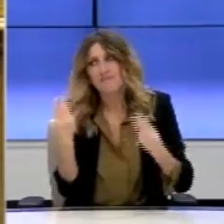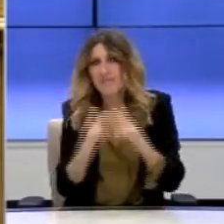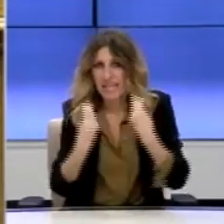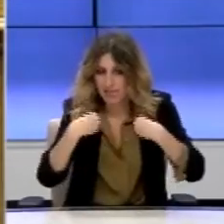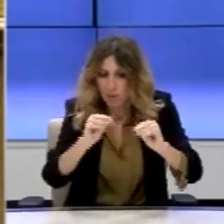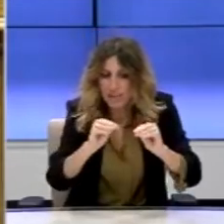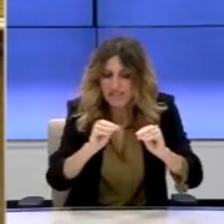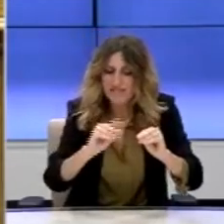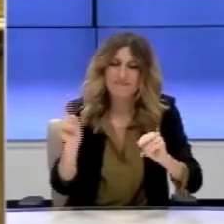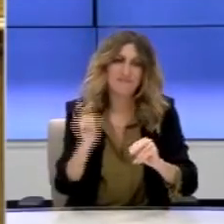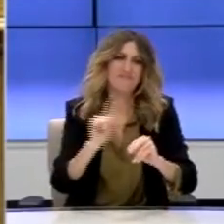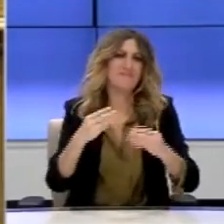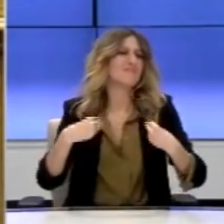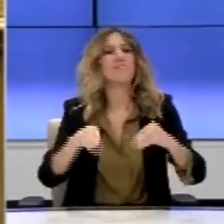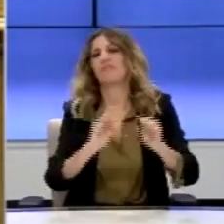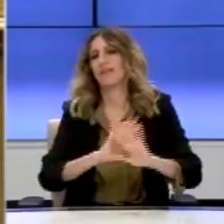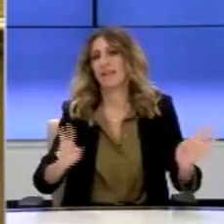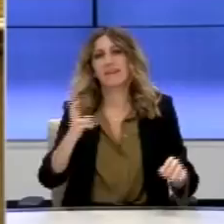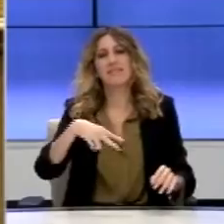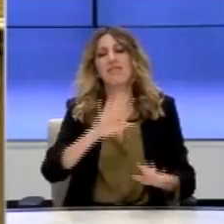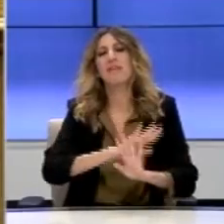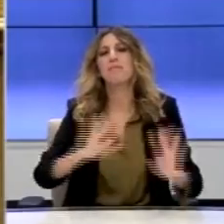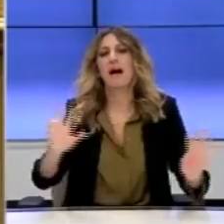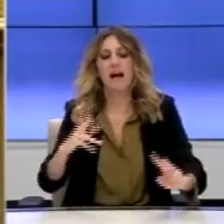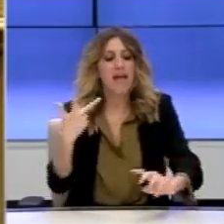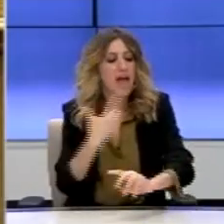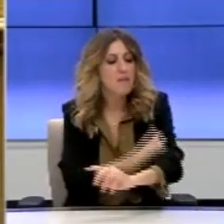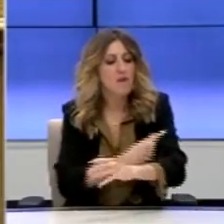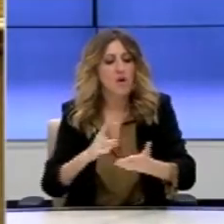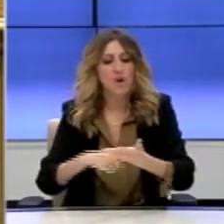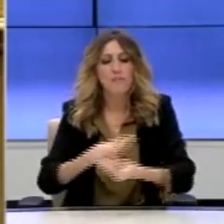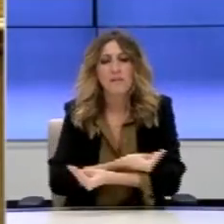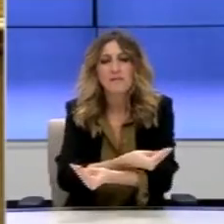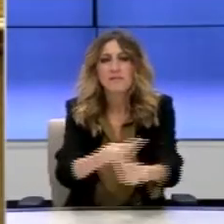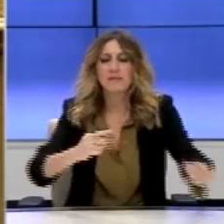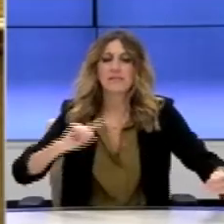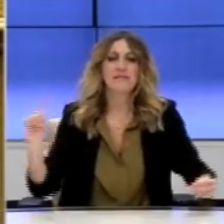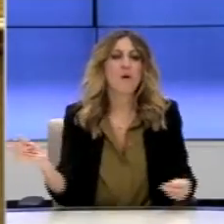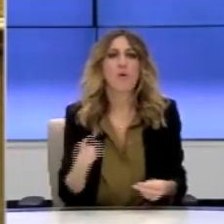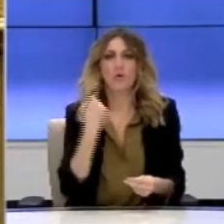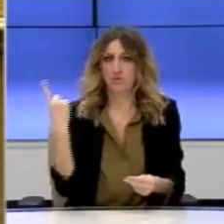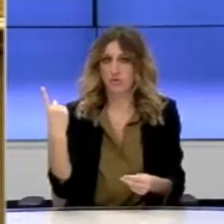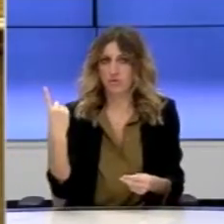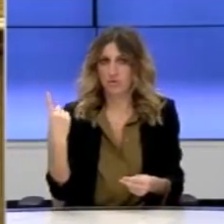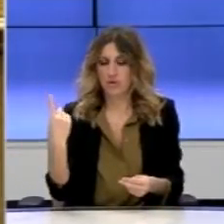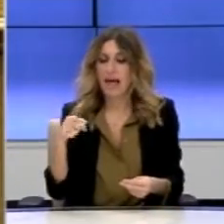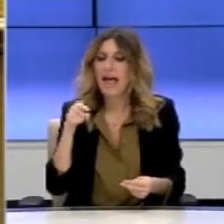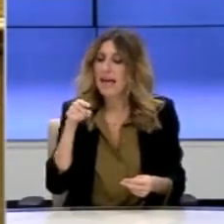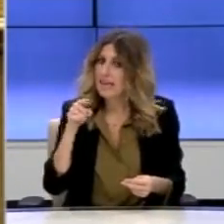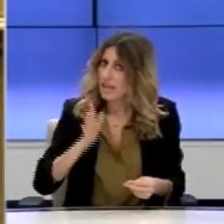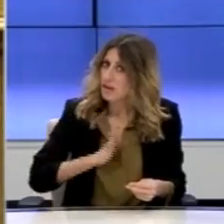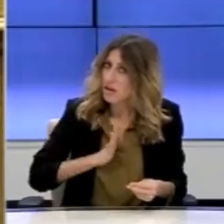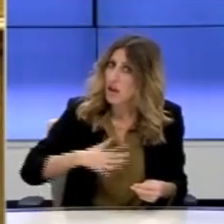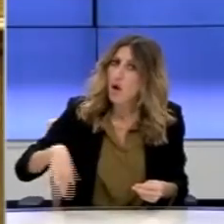και μόνο. Και αυτό μπορεί να επιτευχθεί μόνο με την κοινωνικοποίηση των μονοπωλίων, με το λαό δηλαδή να είναι